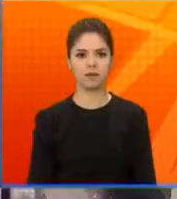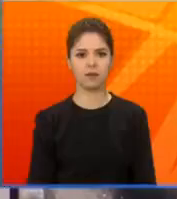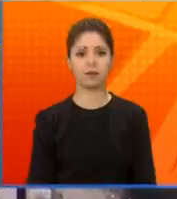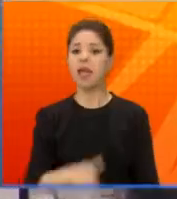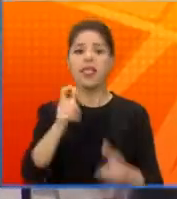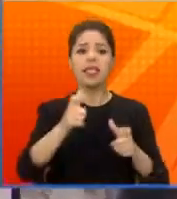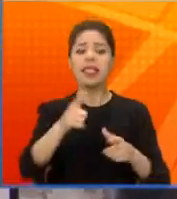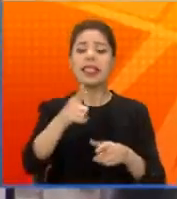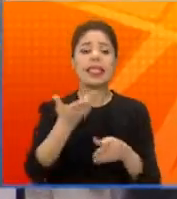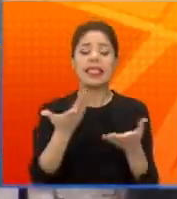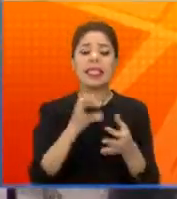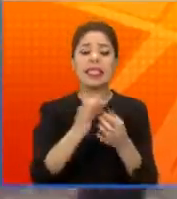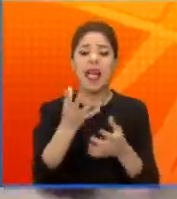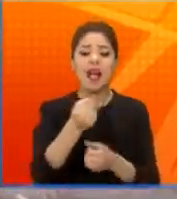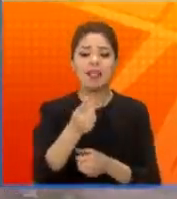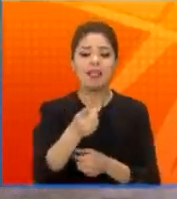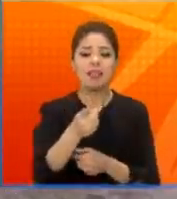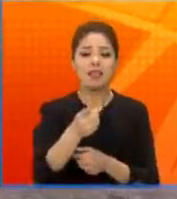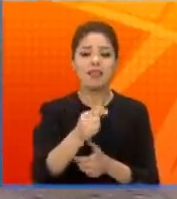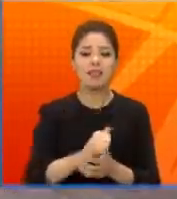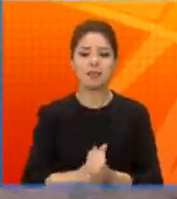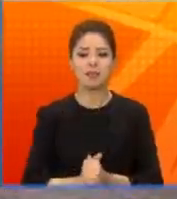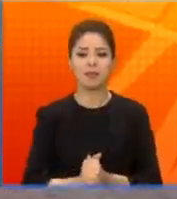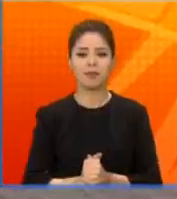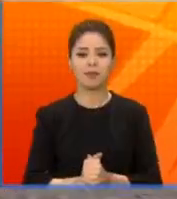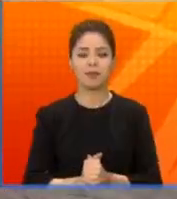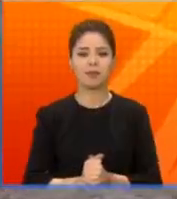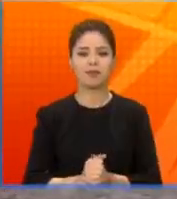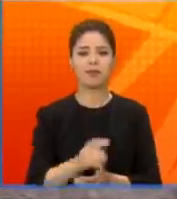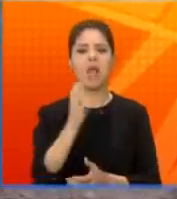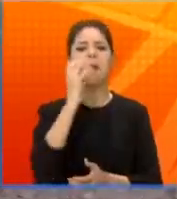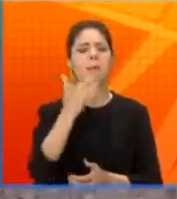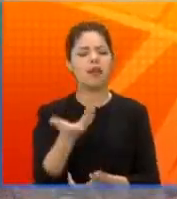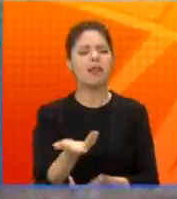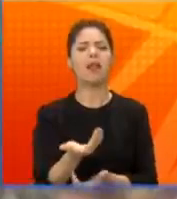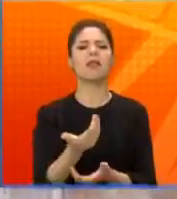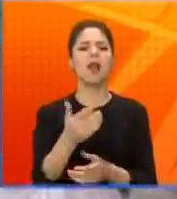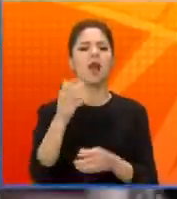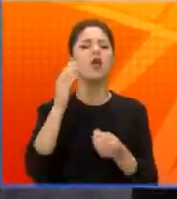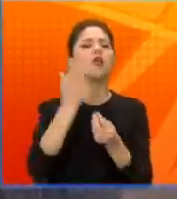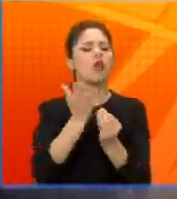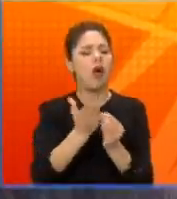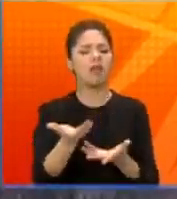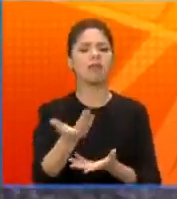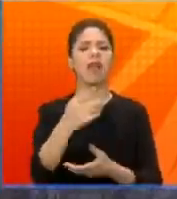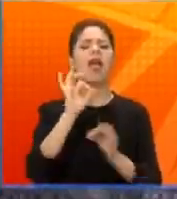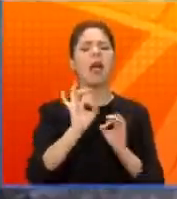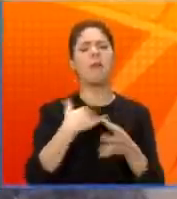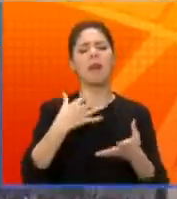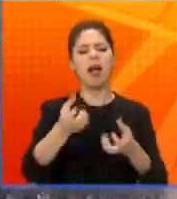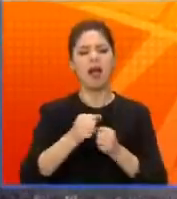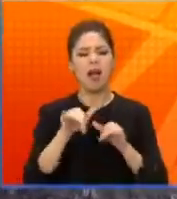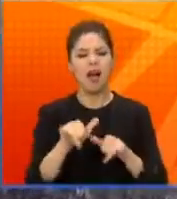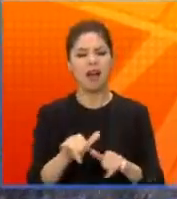Neler aldınız? Ben mi? Patates, soğan, semizotu. Domates, biber, normal her zamanki aldım.